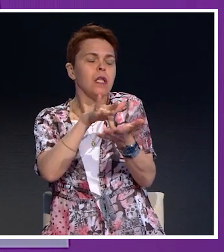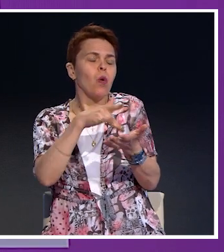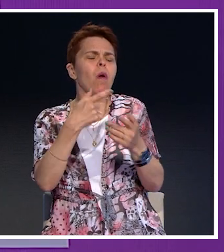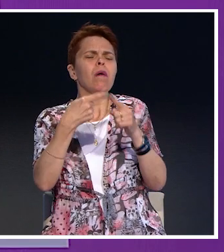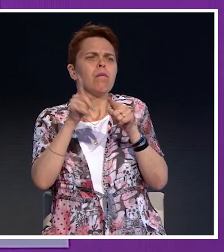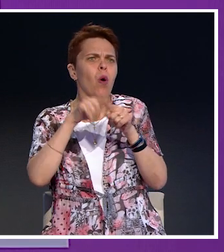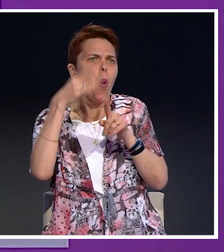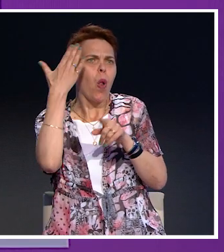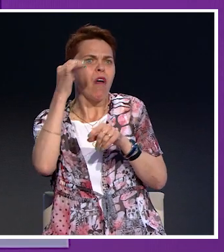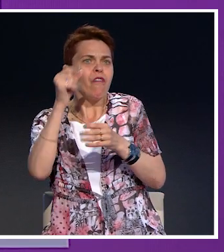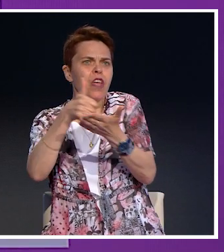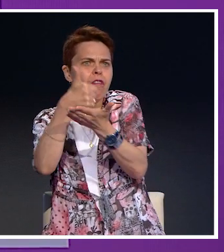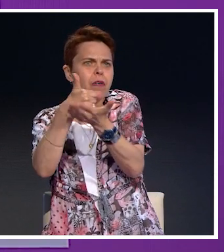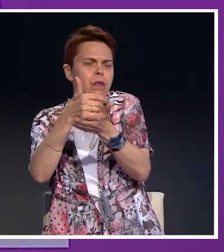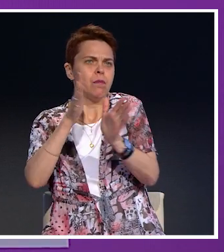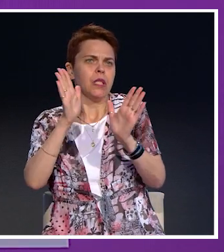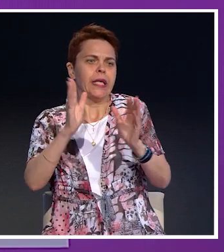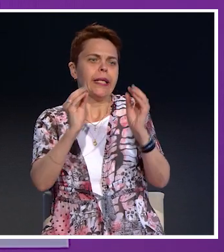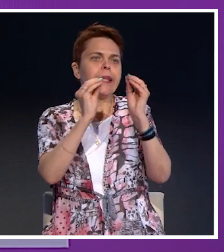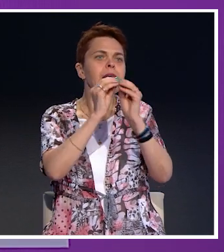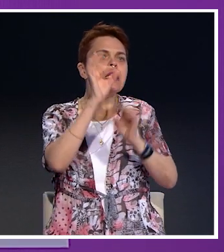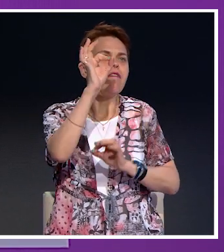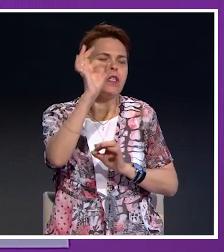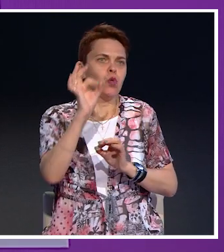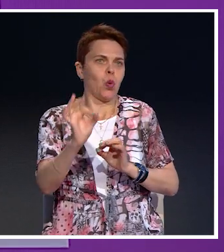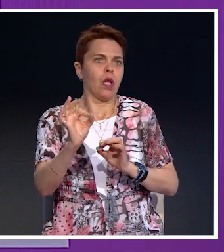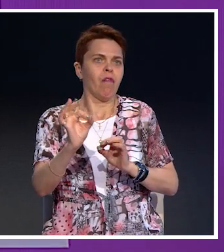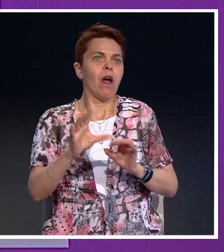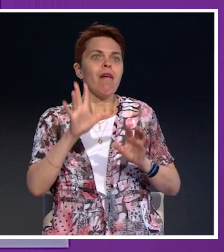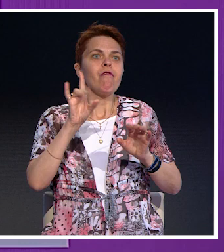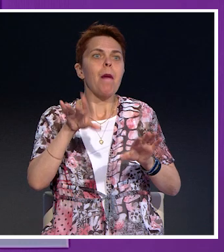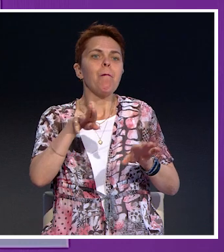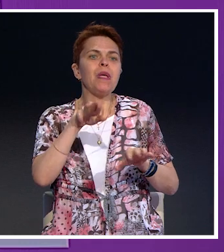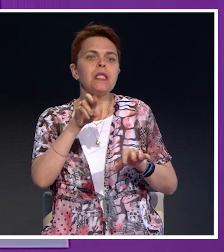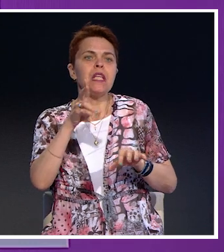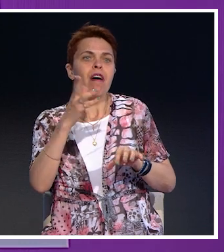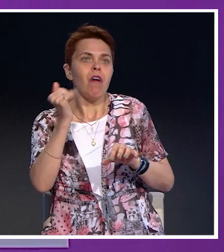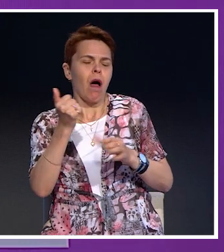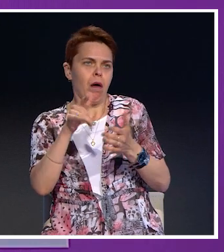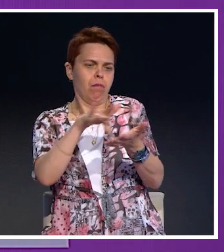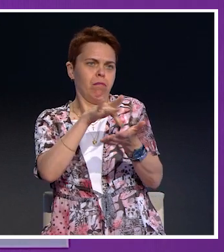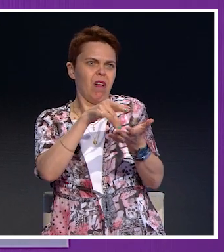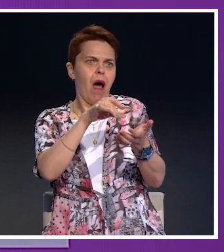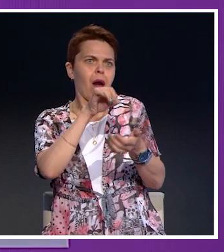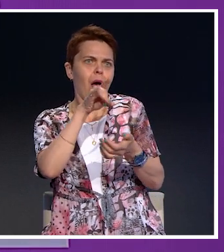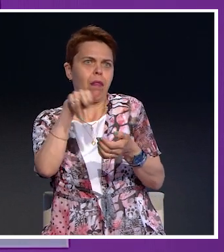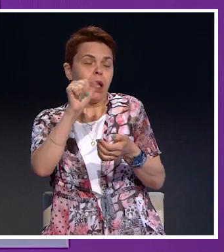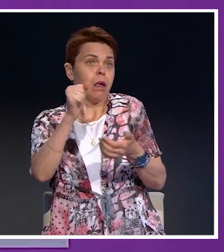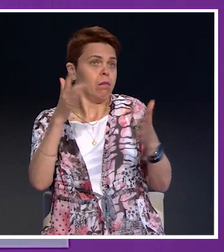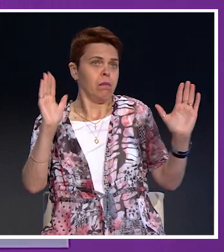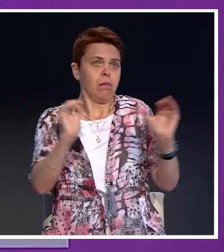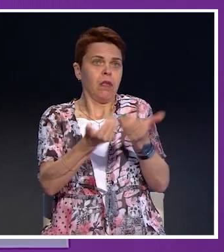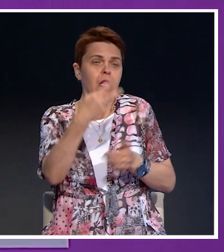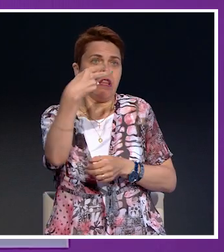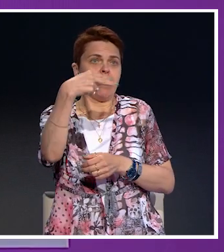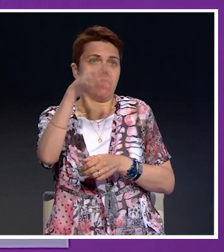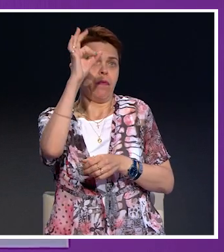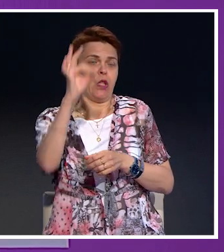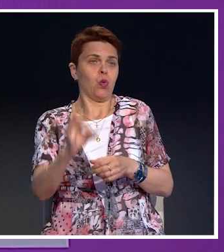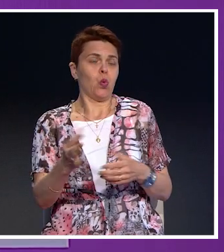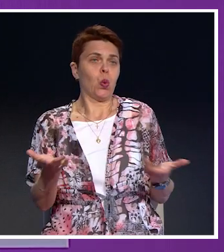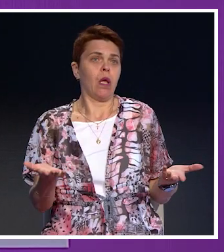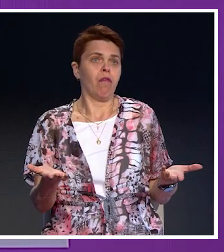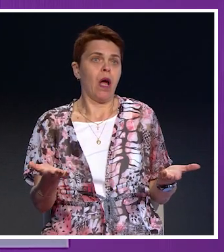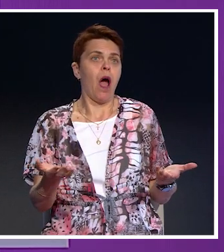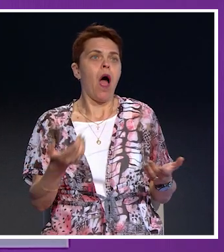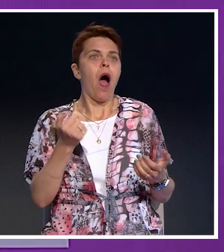голів міст районного значення є лише 10%. В місцевих радах обласних центрів жінок менше